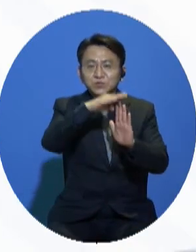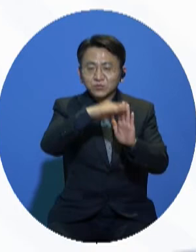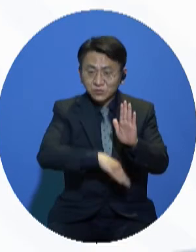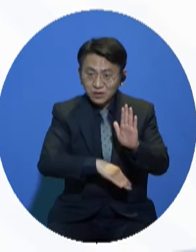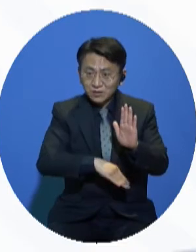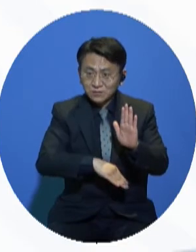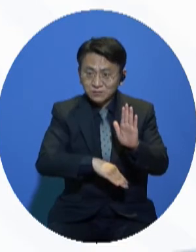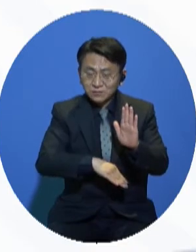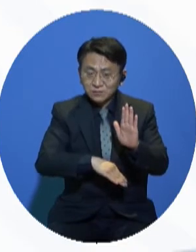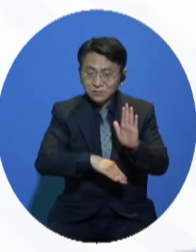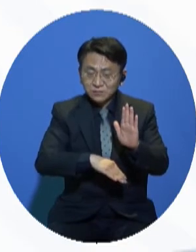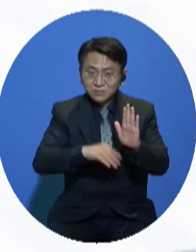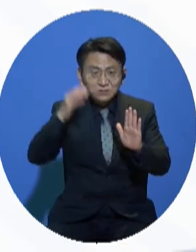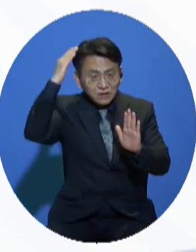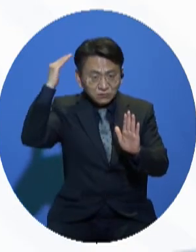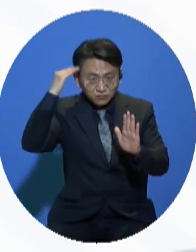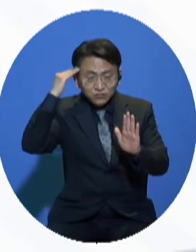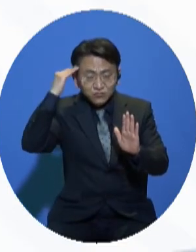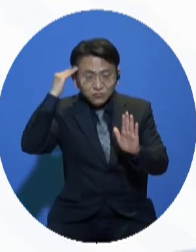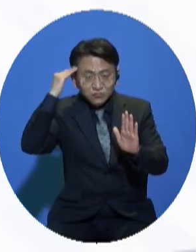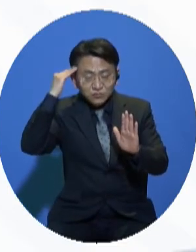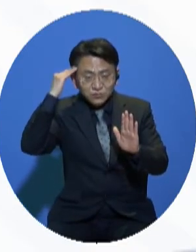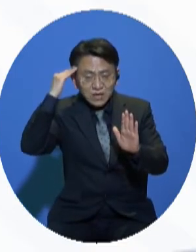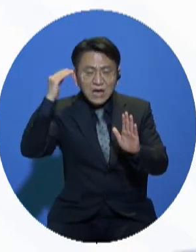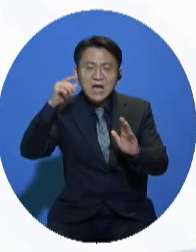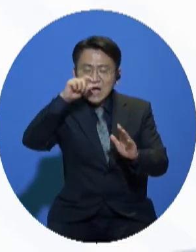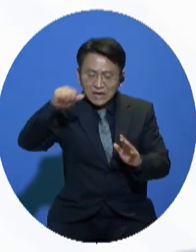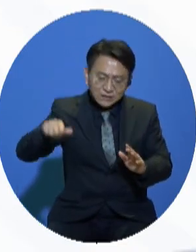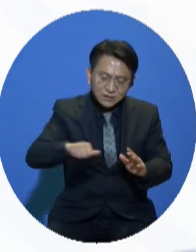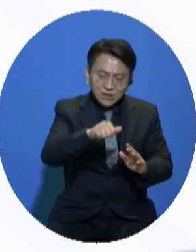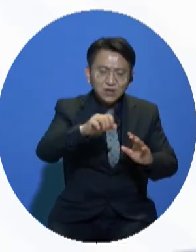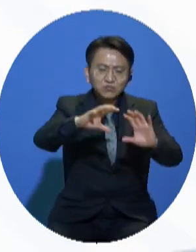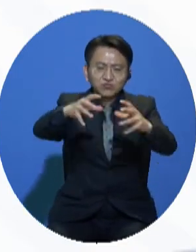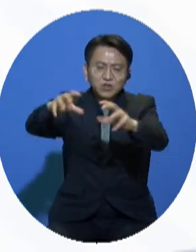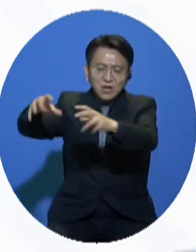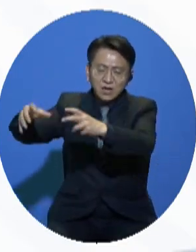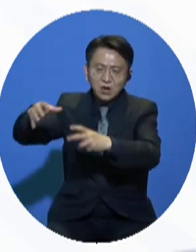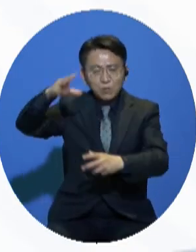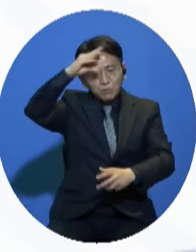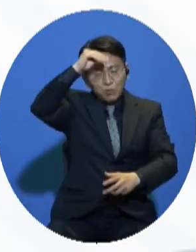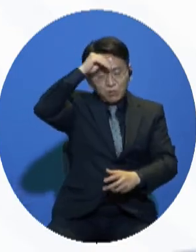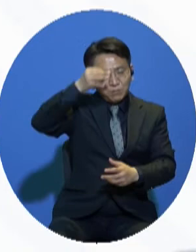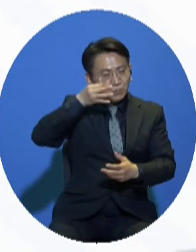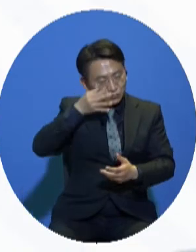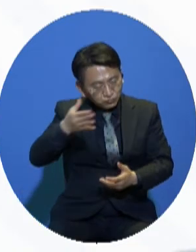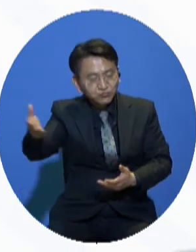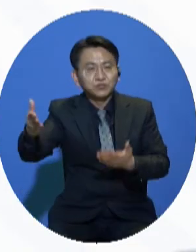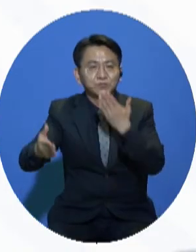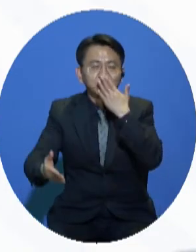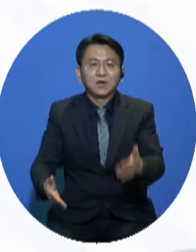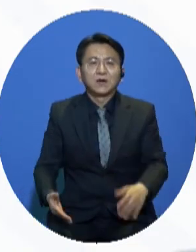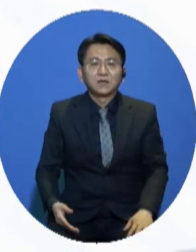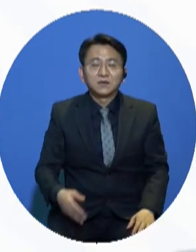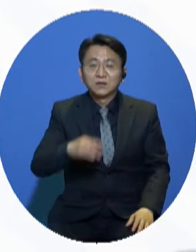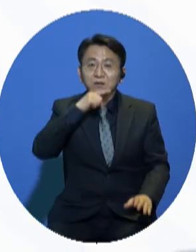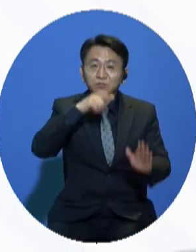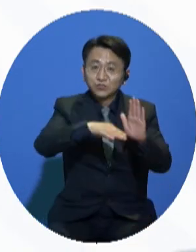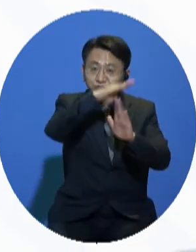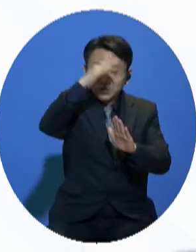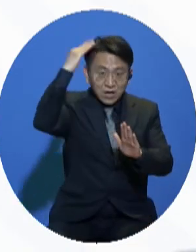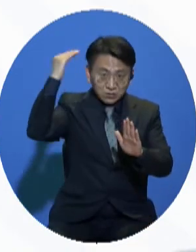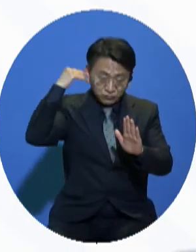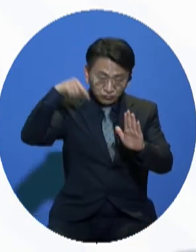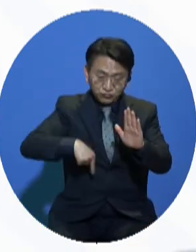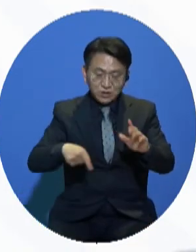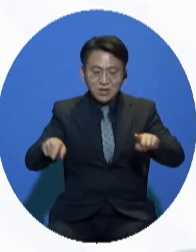북한은 show to the rest of Asia 아시아 모든 국가들에게 보보기가 될 수 있습니다. 남북 단일팀은 개막식